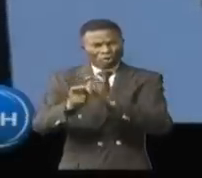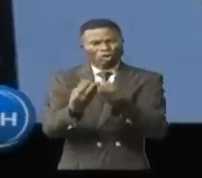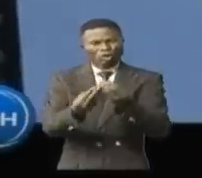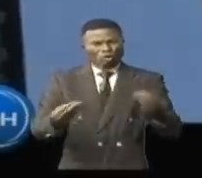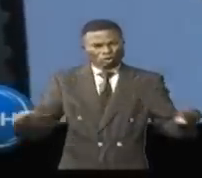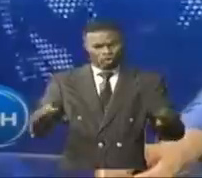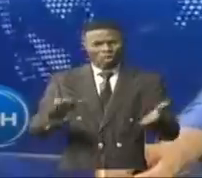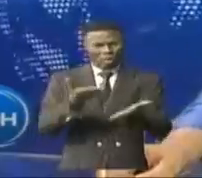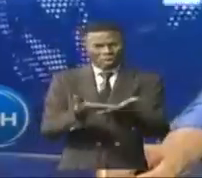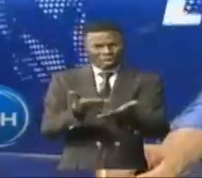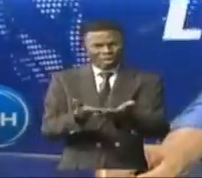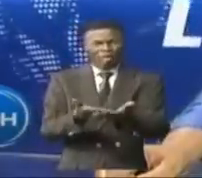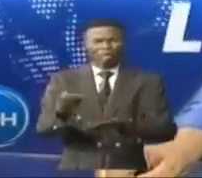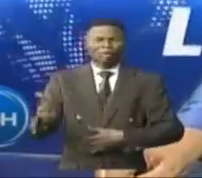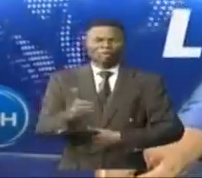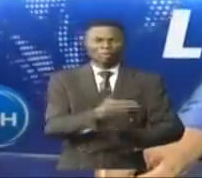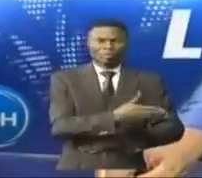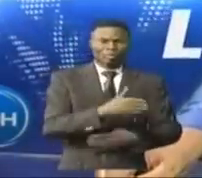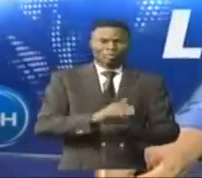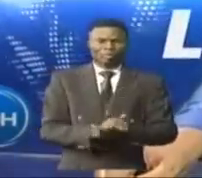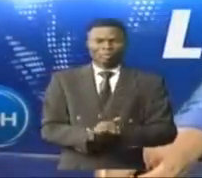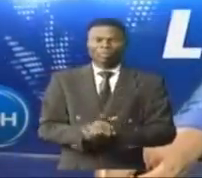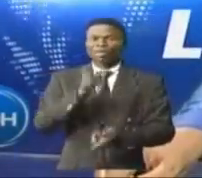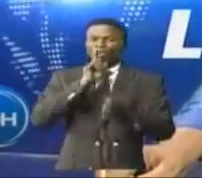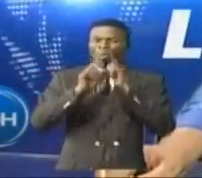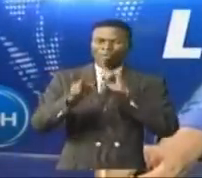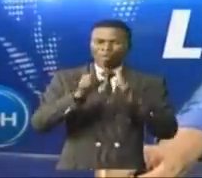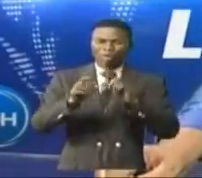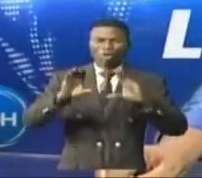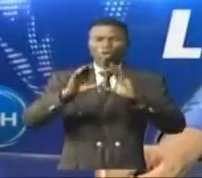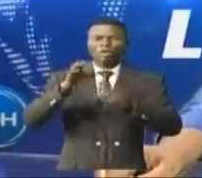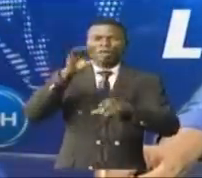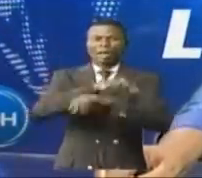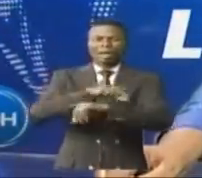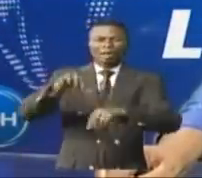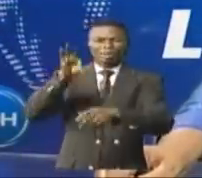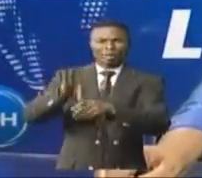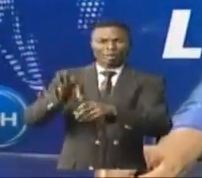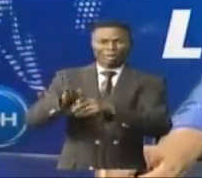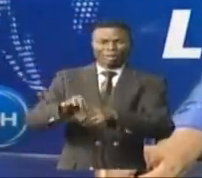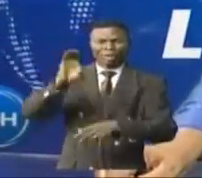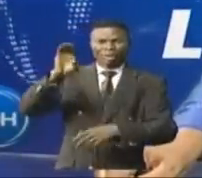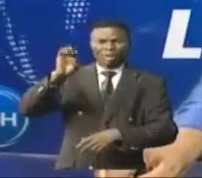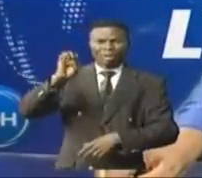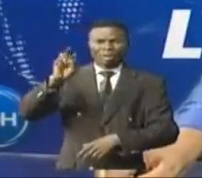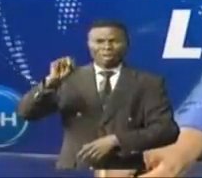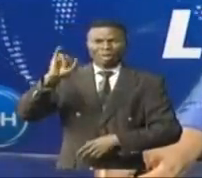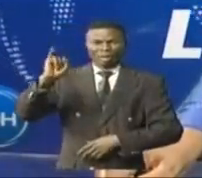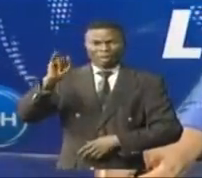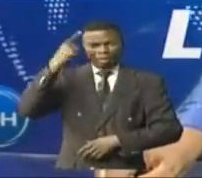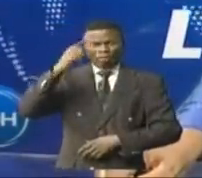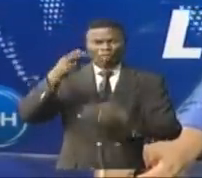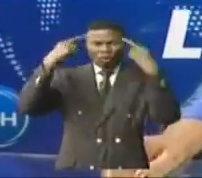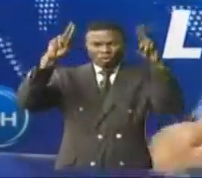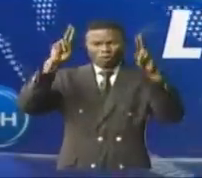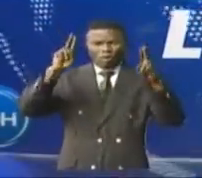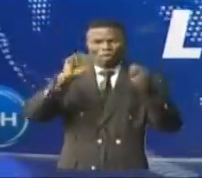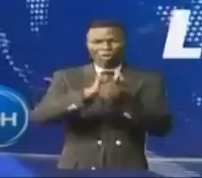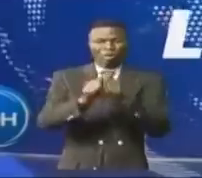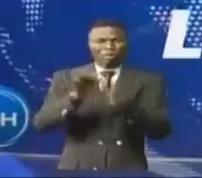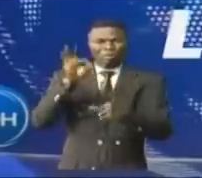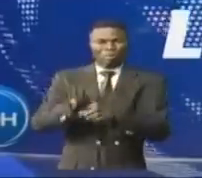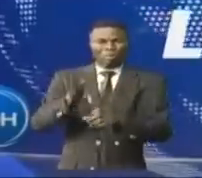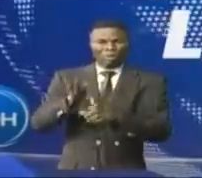résolument en marche. Des échanges à la Commission électorale nationale indépendante autour de la réussite du processus